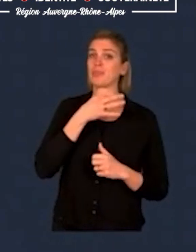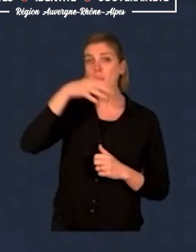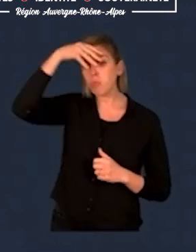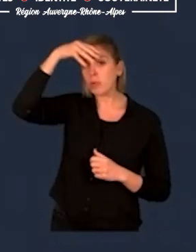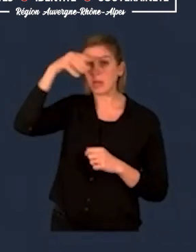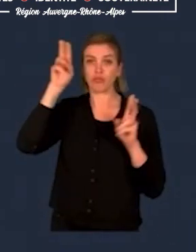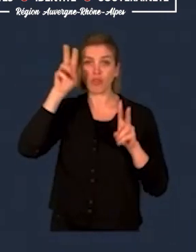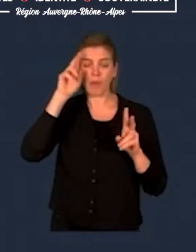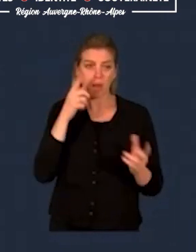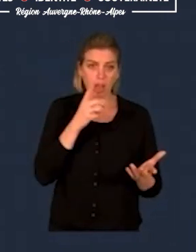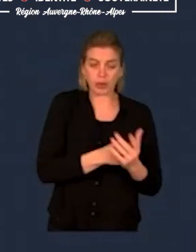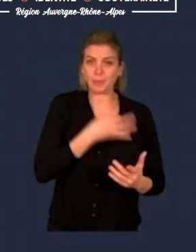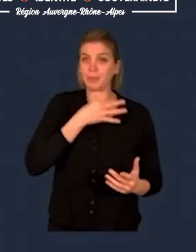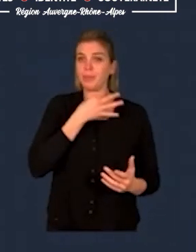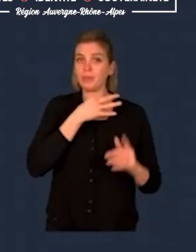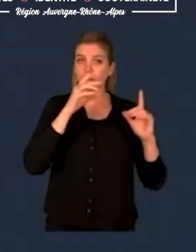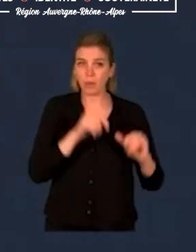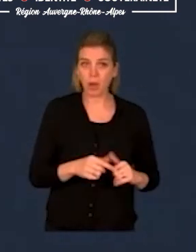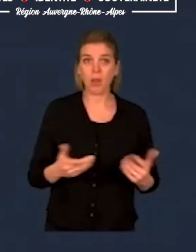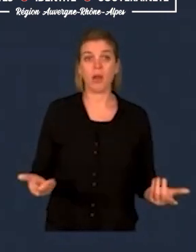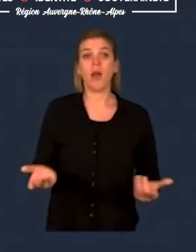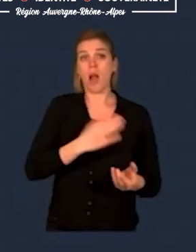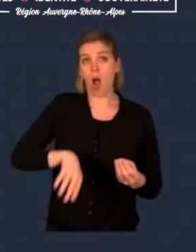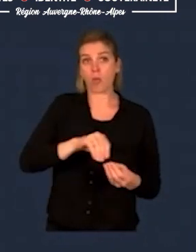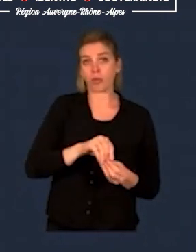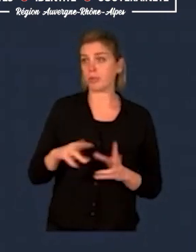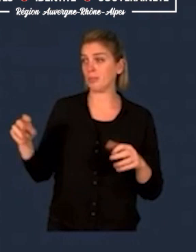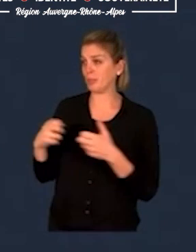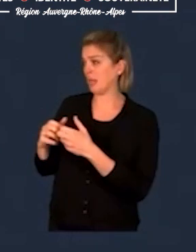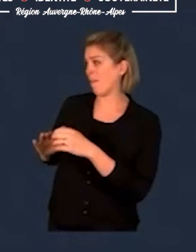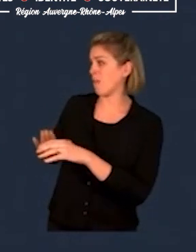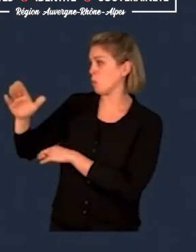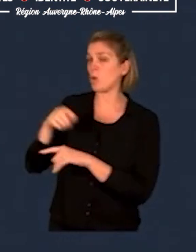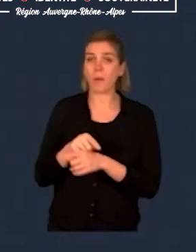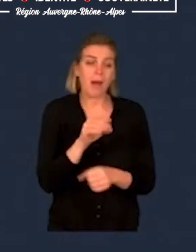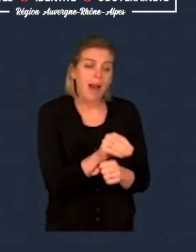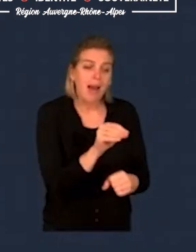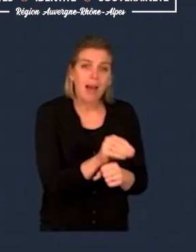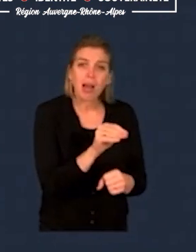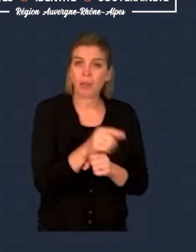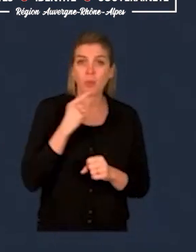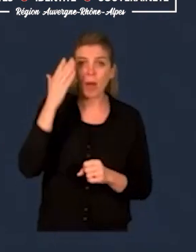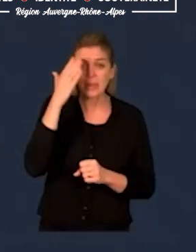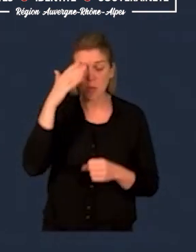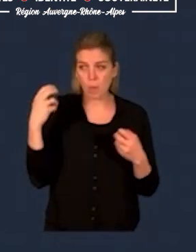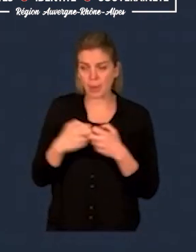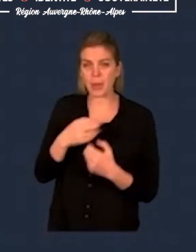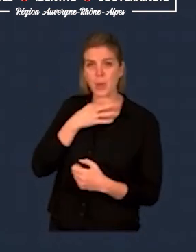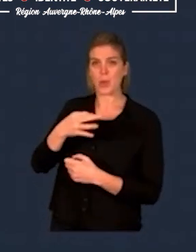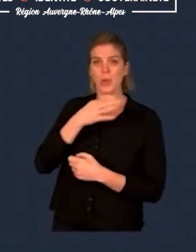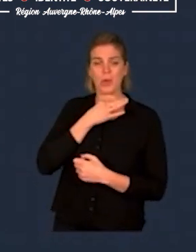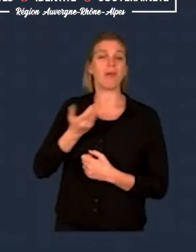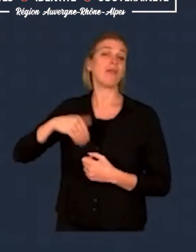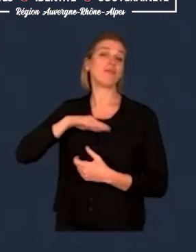autre problème vient la toucher de plein fouet, la hausse des prix de l'alimentation pour les animaux. En effet, celle-ci est due à la